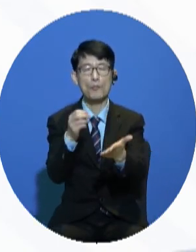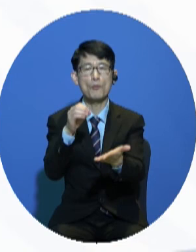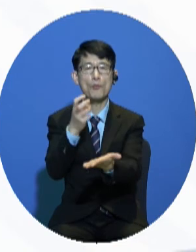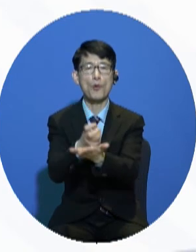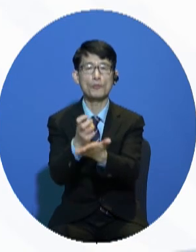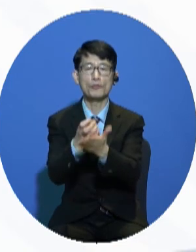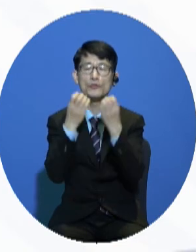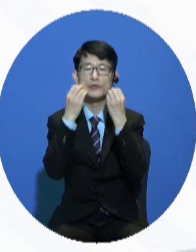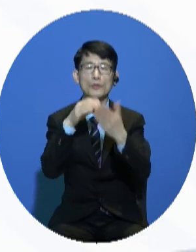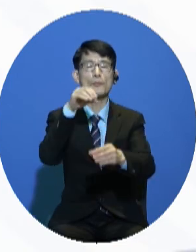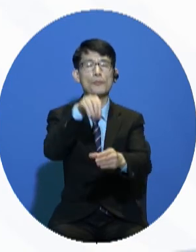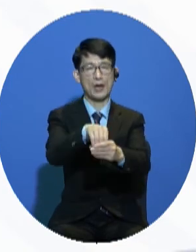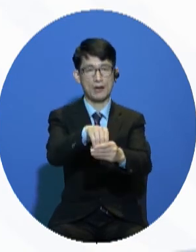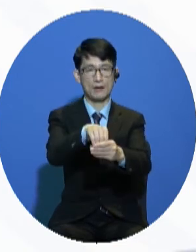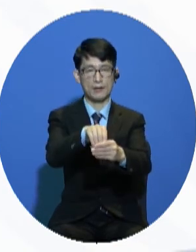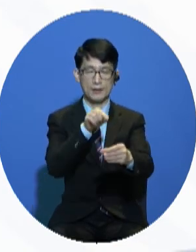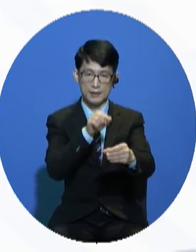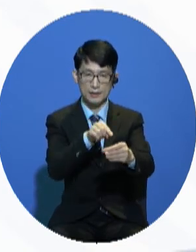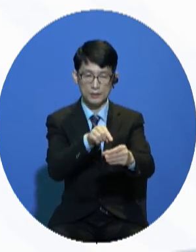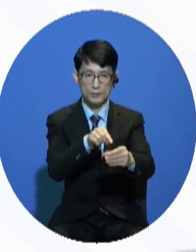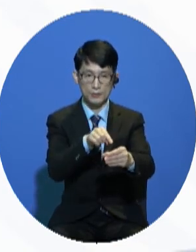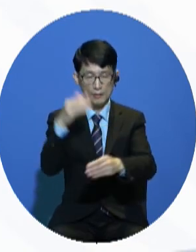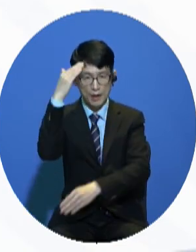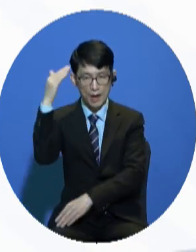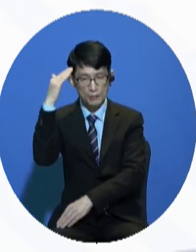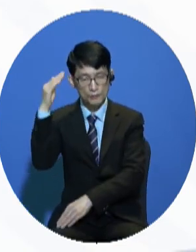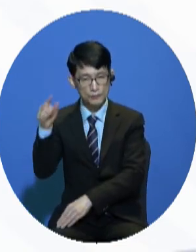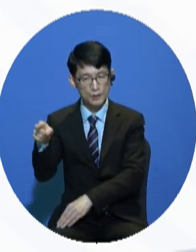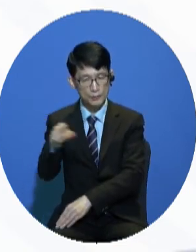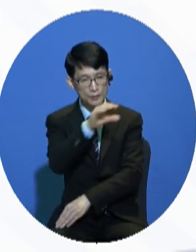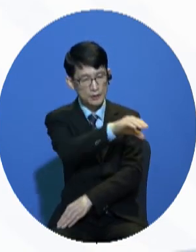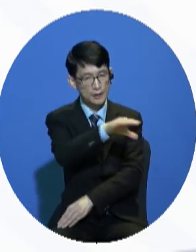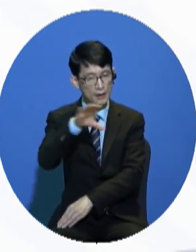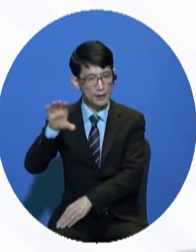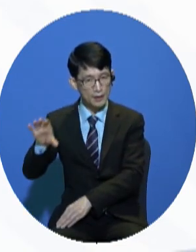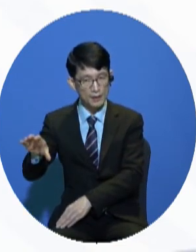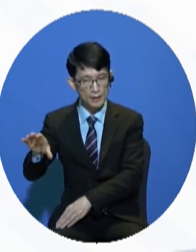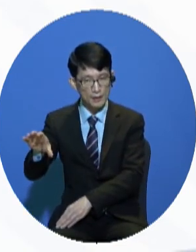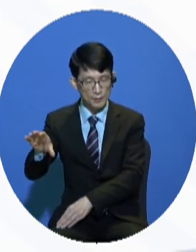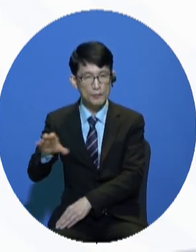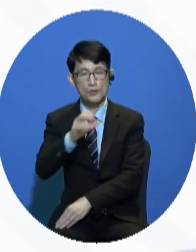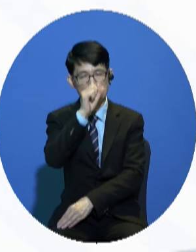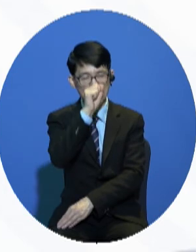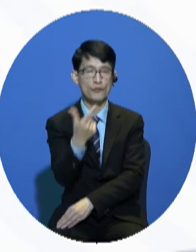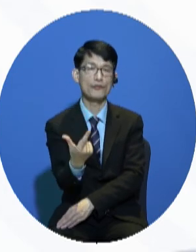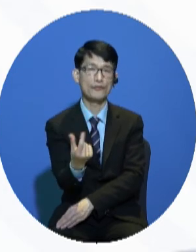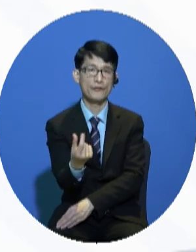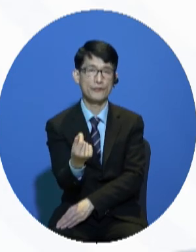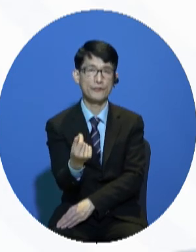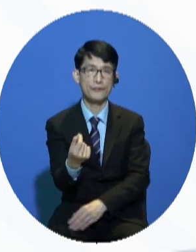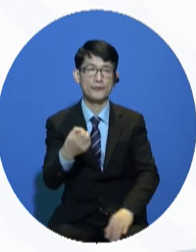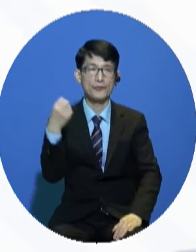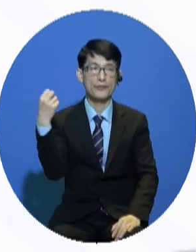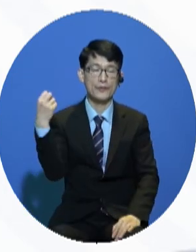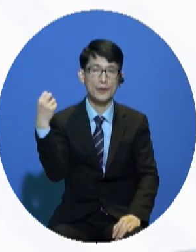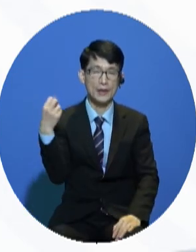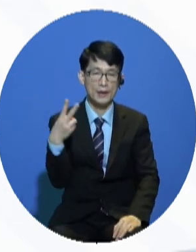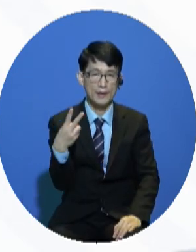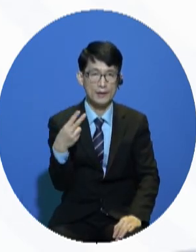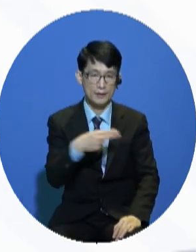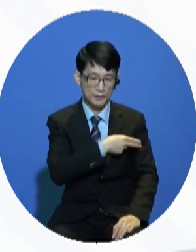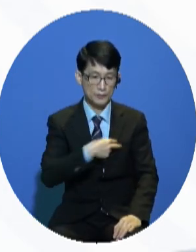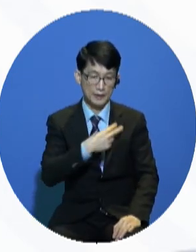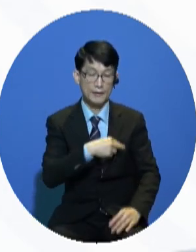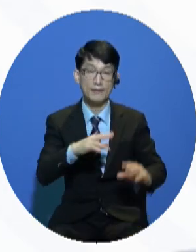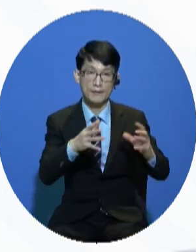이런 부분들이 국내에 어떤 장애인 복지를 강화하는 데 도움이 되지 않을까 이렇게 좀 생각을 해봤습니다. 마찬가지로 스웨덴의